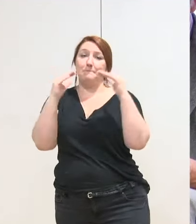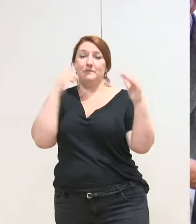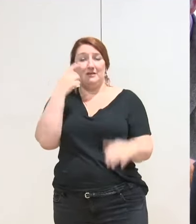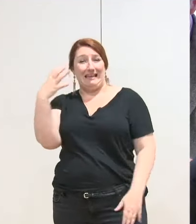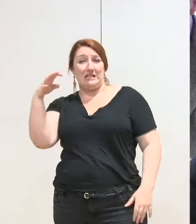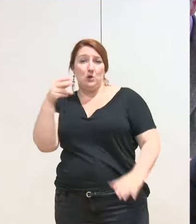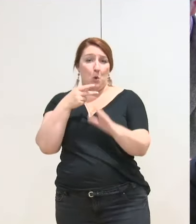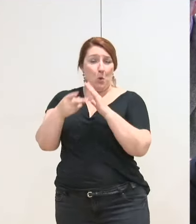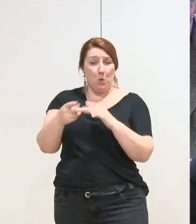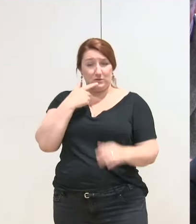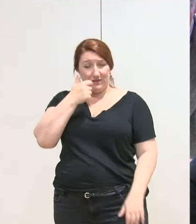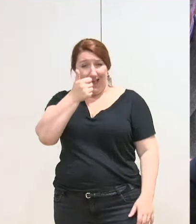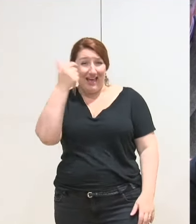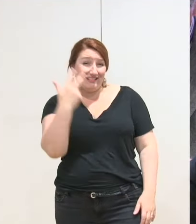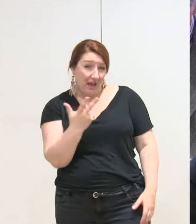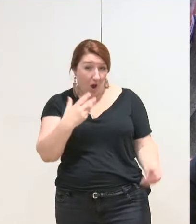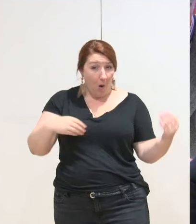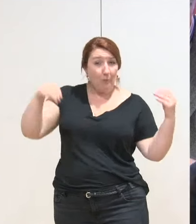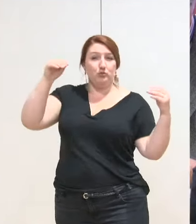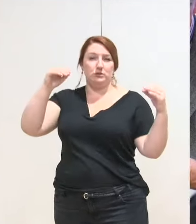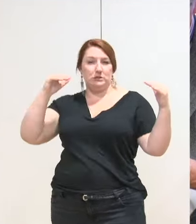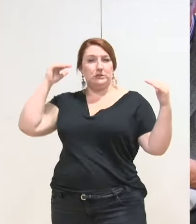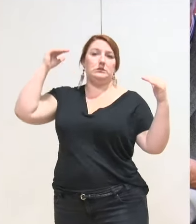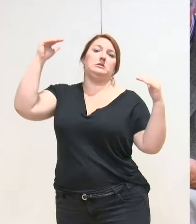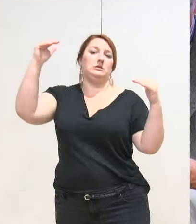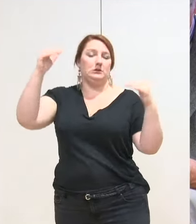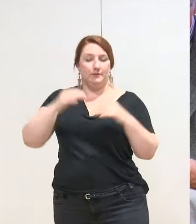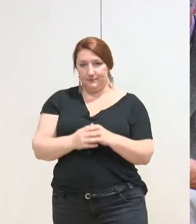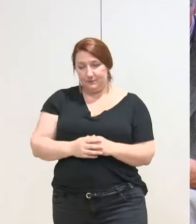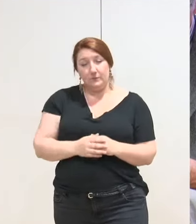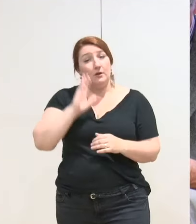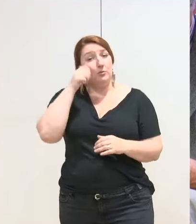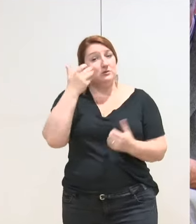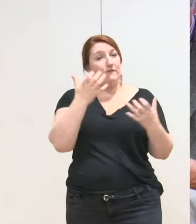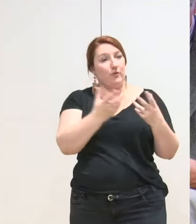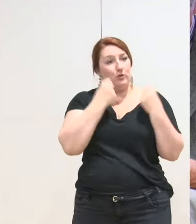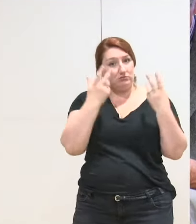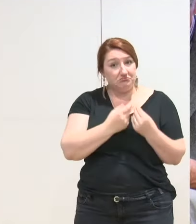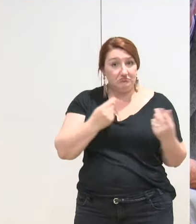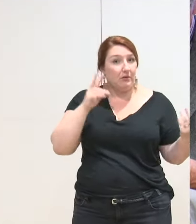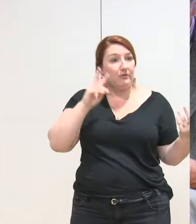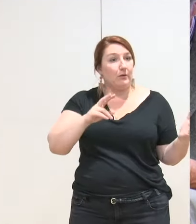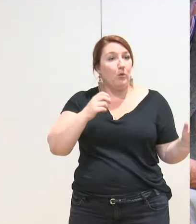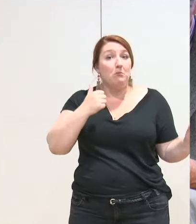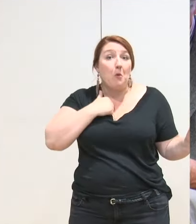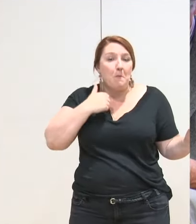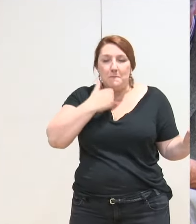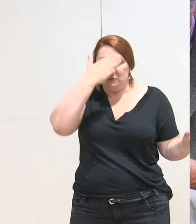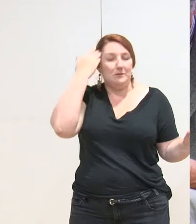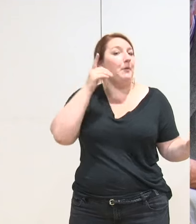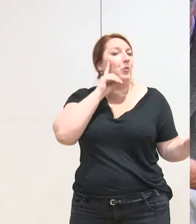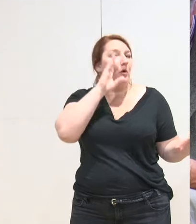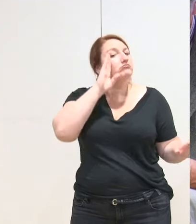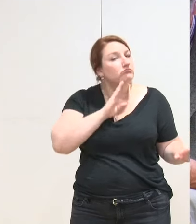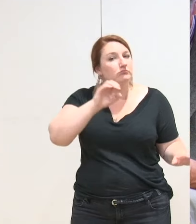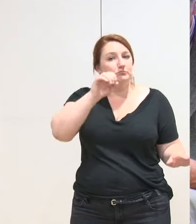€ c'est-à-dire 1/3 de plus alors je voudrais à ce propos-là que vous m'expliquiez quelque chose je n''est pas à titre personnel l'explication donc monsieur